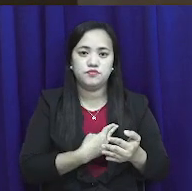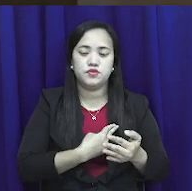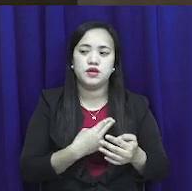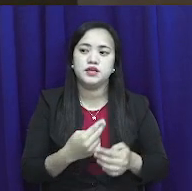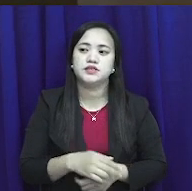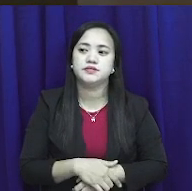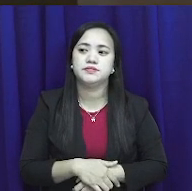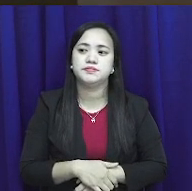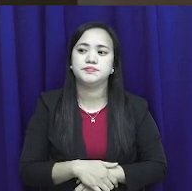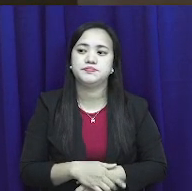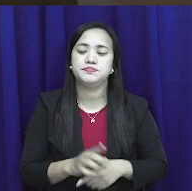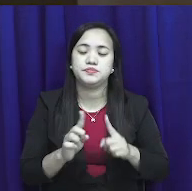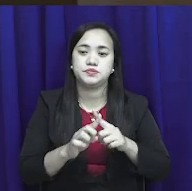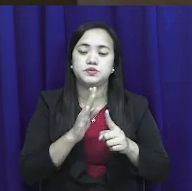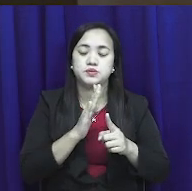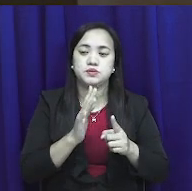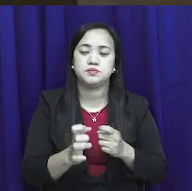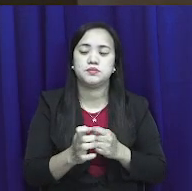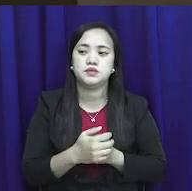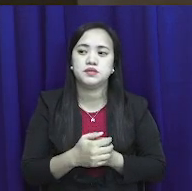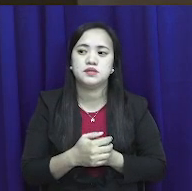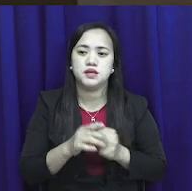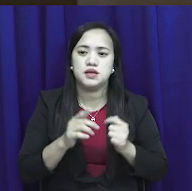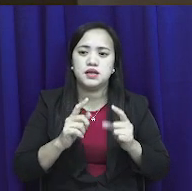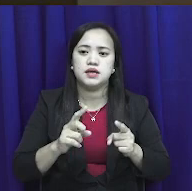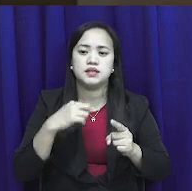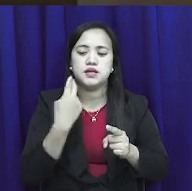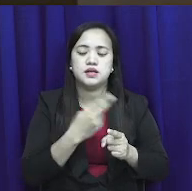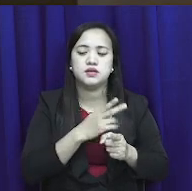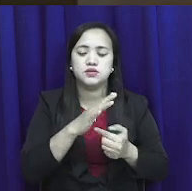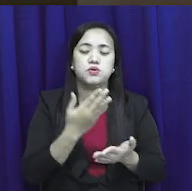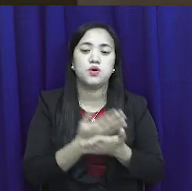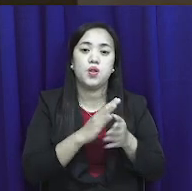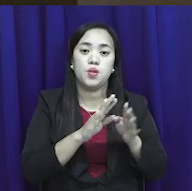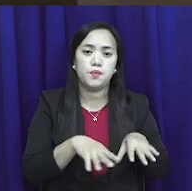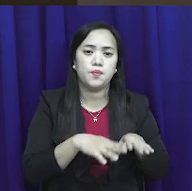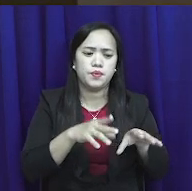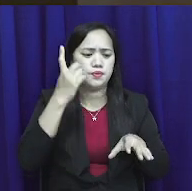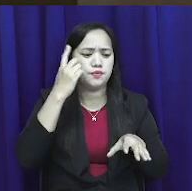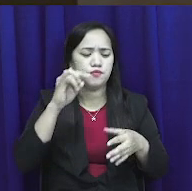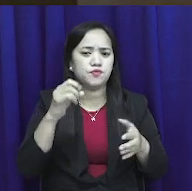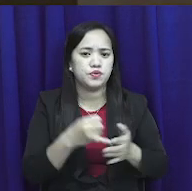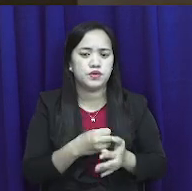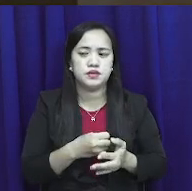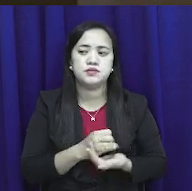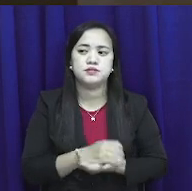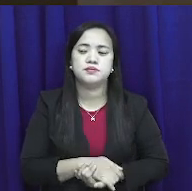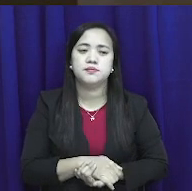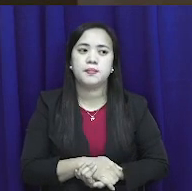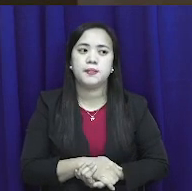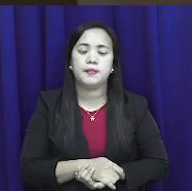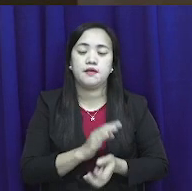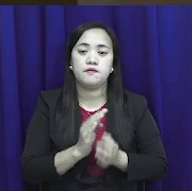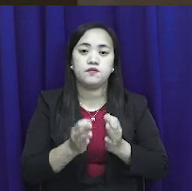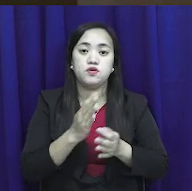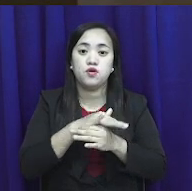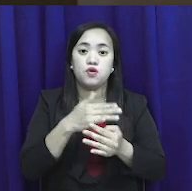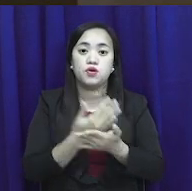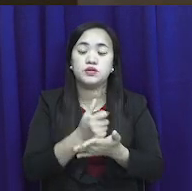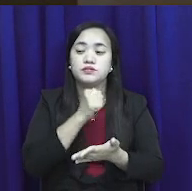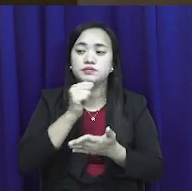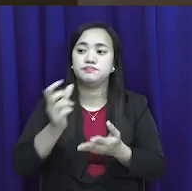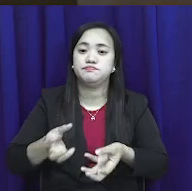ah asawang babae Let's work on it kasi yun yung disenyo sa atin eh kung mawawala tayo diyan kumbaga na